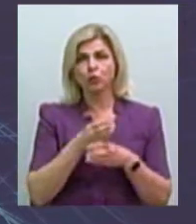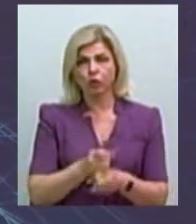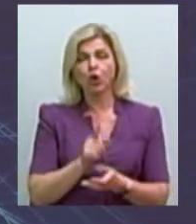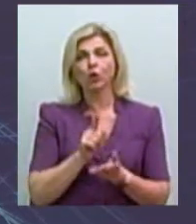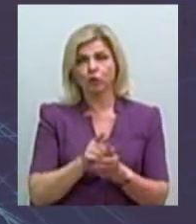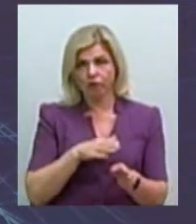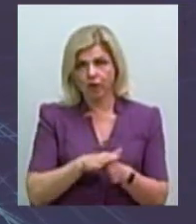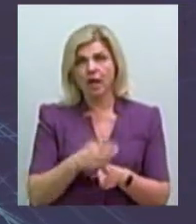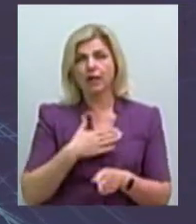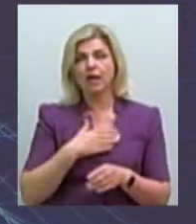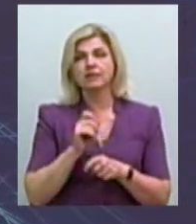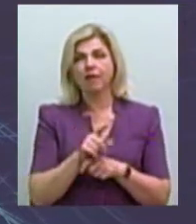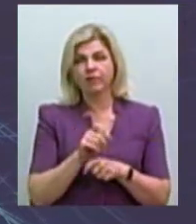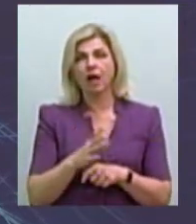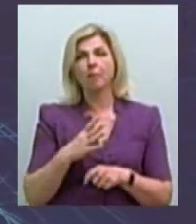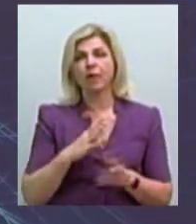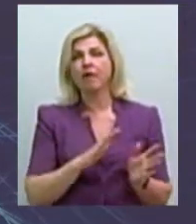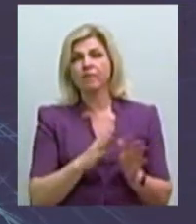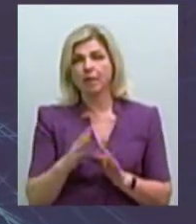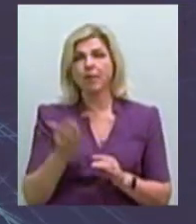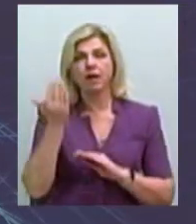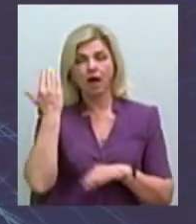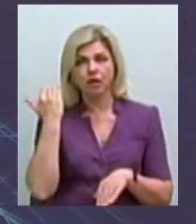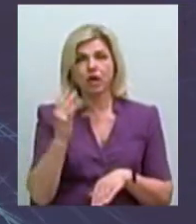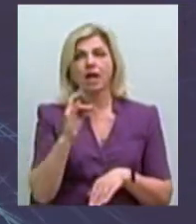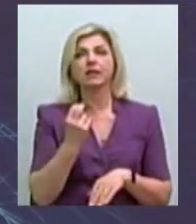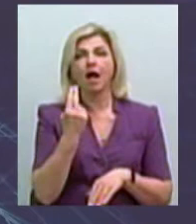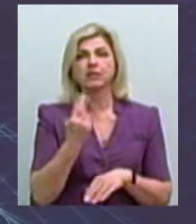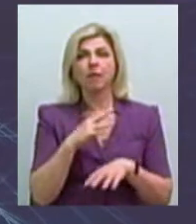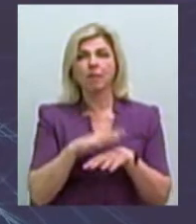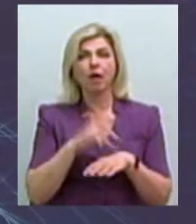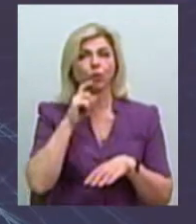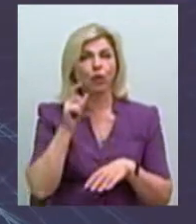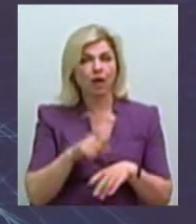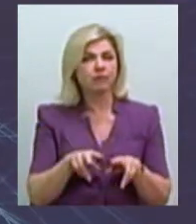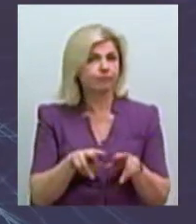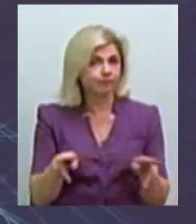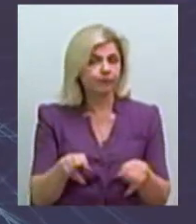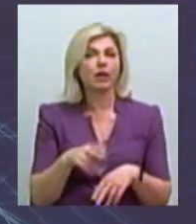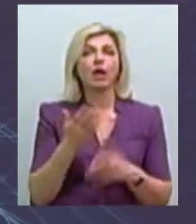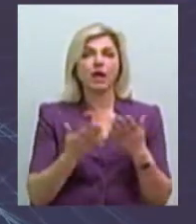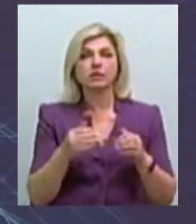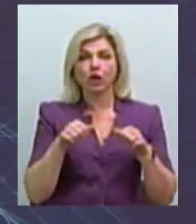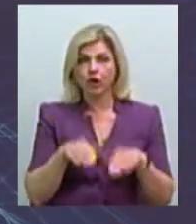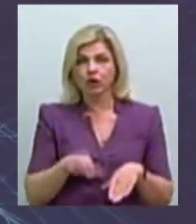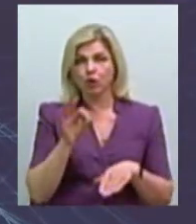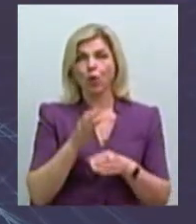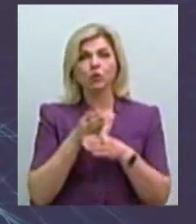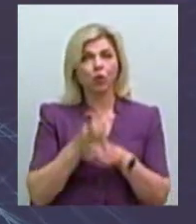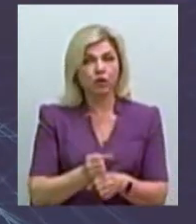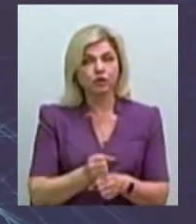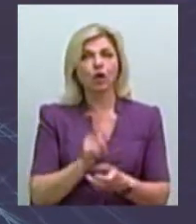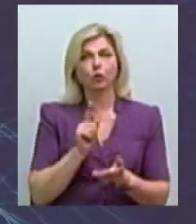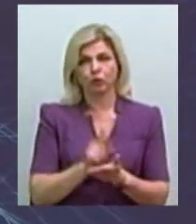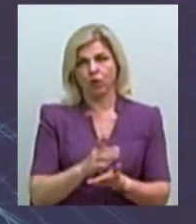Тут наше завдання, у нас були такі випадки раніше з Національним банком України, наше завдання, якщо вже прийнято рішення про скорочення,